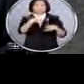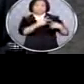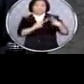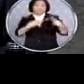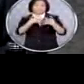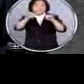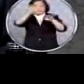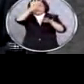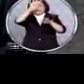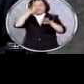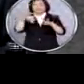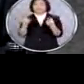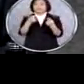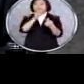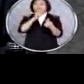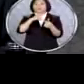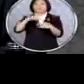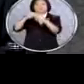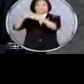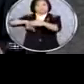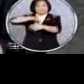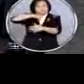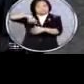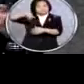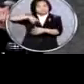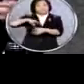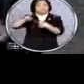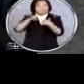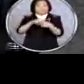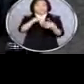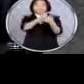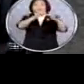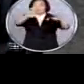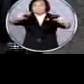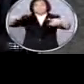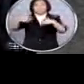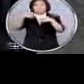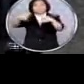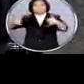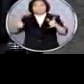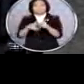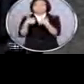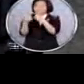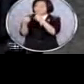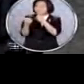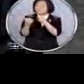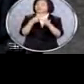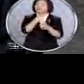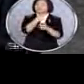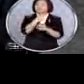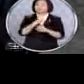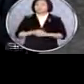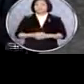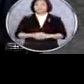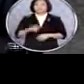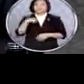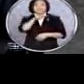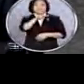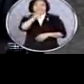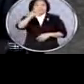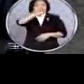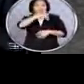党开始也说两岸的问题应该大家一起共同形成共识。我们看了台湾的